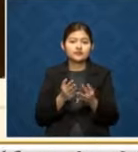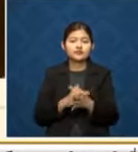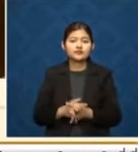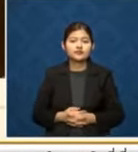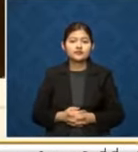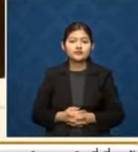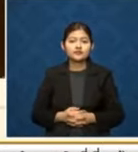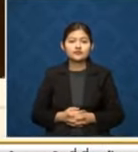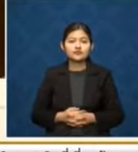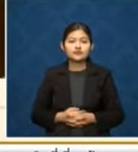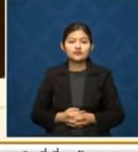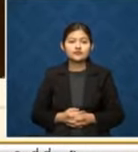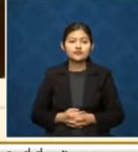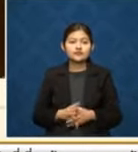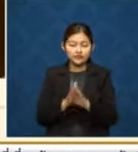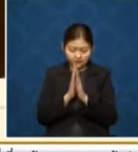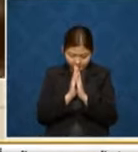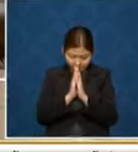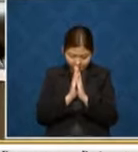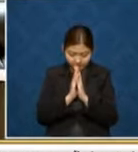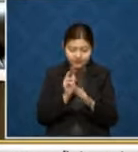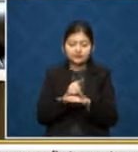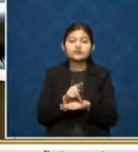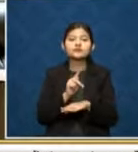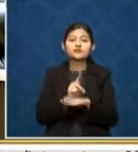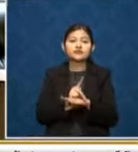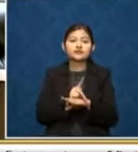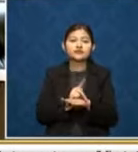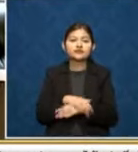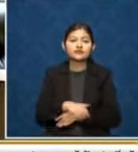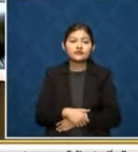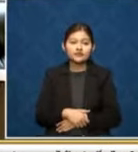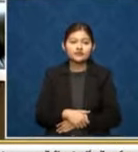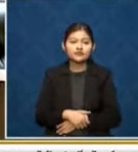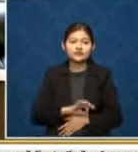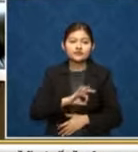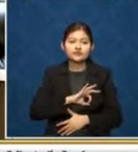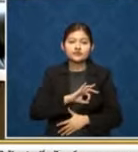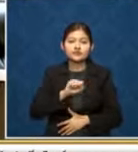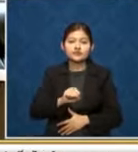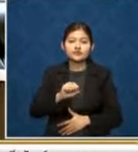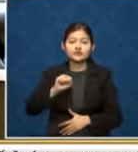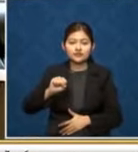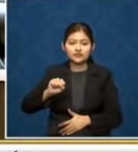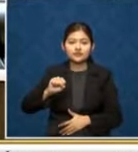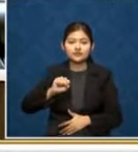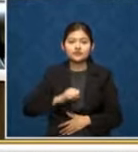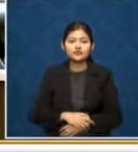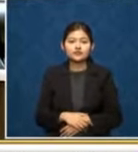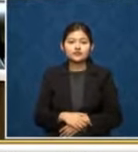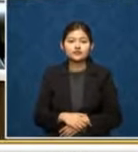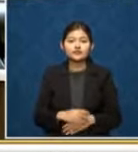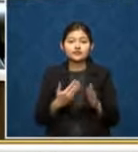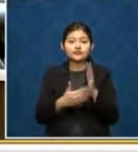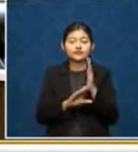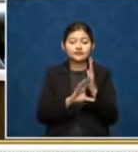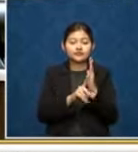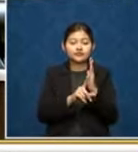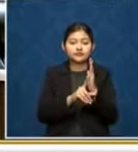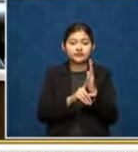กราบเรียนท่านประธานสภาที่เคารพผมอนันต์ปรีดาสุทธิจิตสมาชิกสภาผู้แทนราษฎรจังหวัดชลบุรีพรรคเพื่อไ